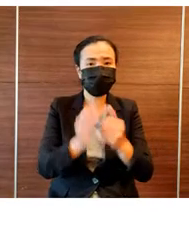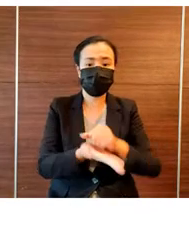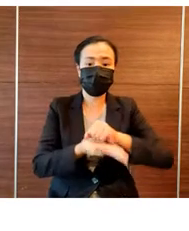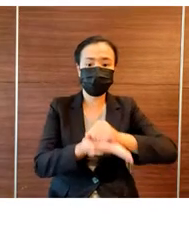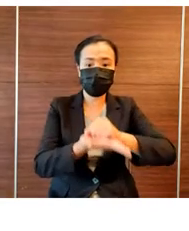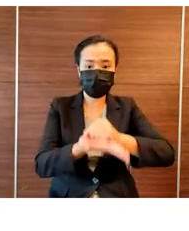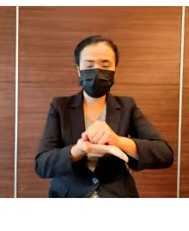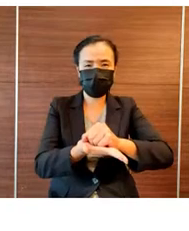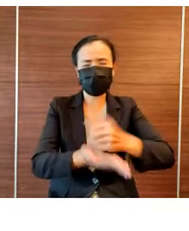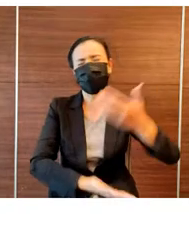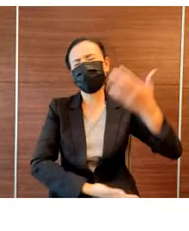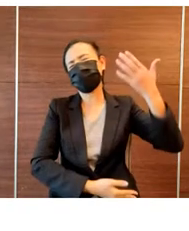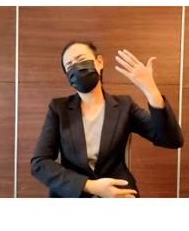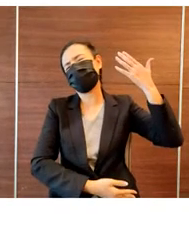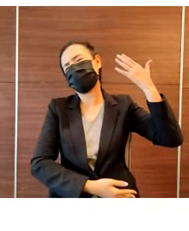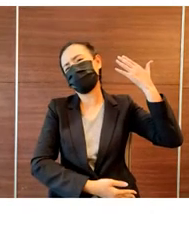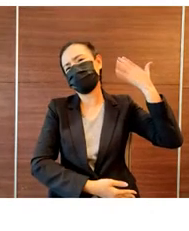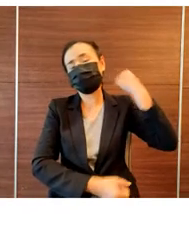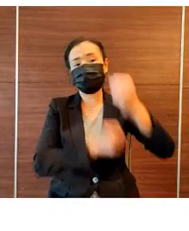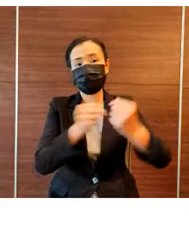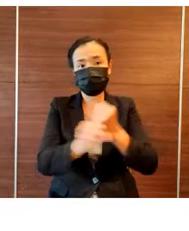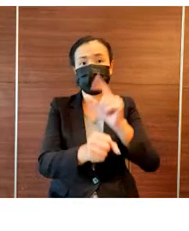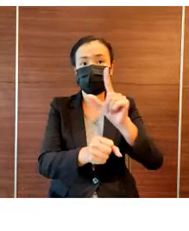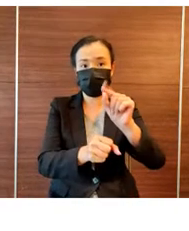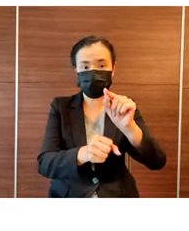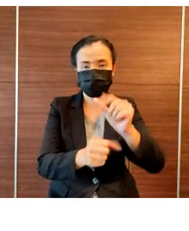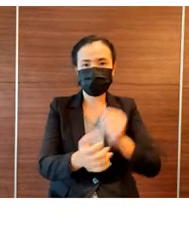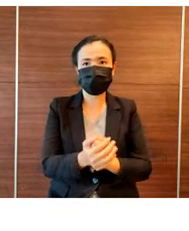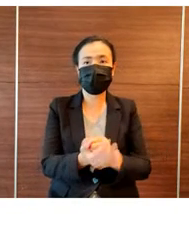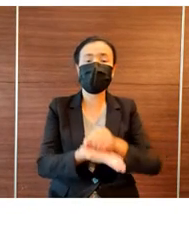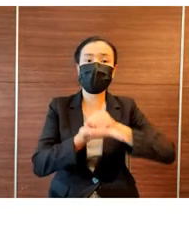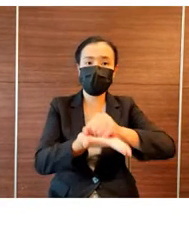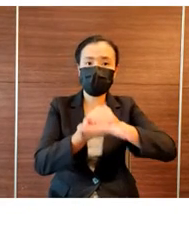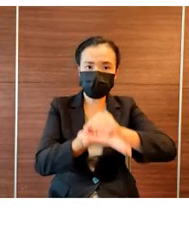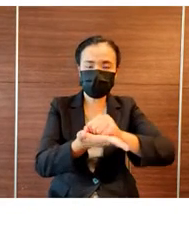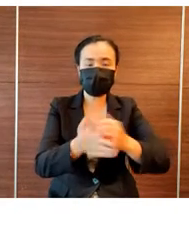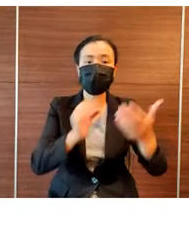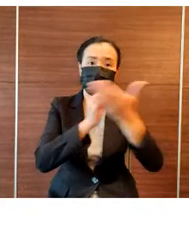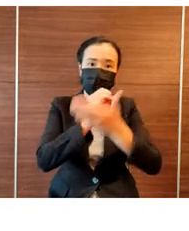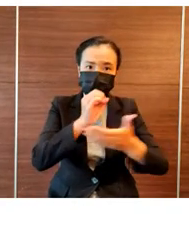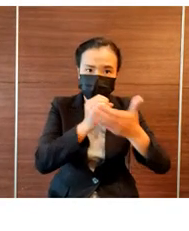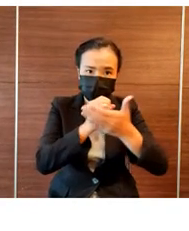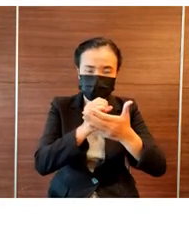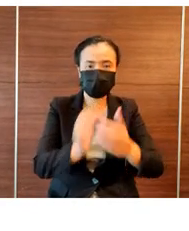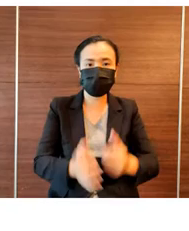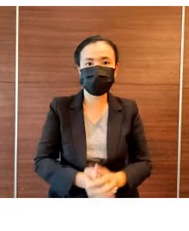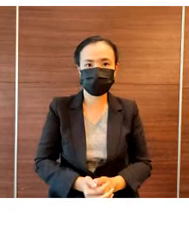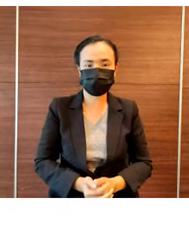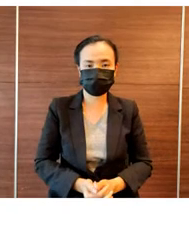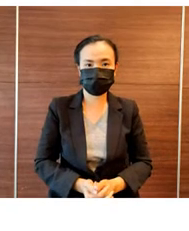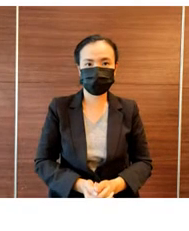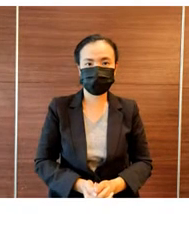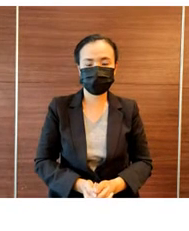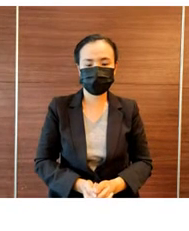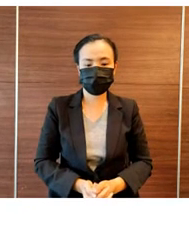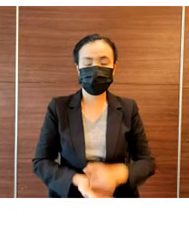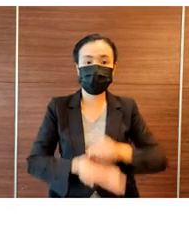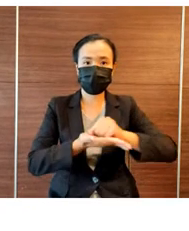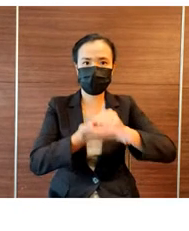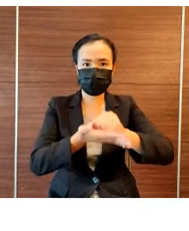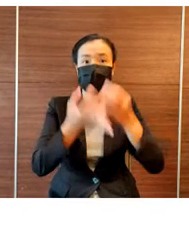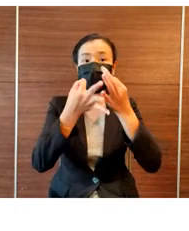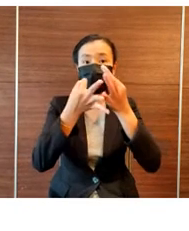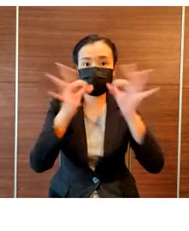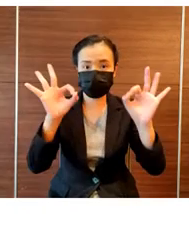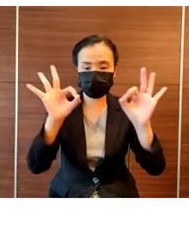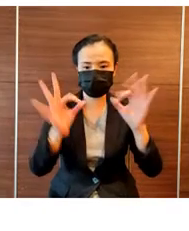การมันเนิ่นนานมากๆนะครับ20กว่าปีแล้วนะครับเกี่ยวกับการบริการเกี่ยวกับเรื่องของยาเสพติดนะครับซึ่งเป็นหน่วยงานที่ให้บริการฟรีด้วย